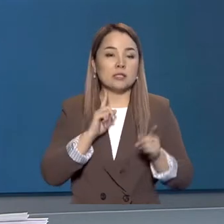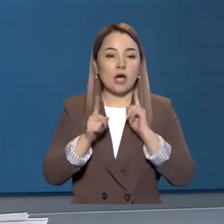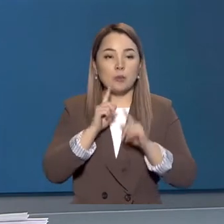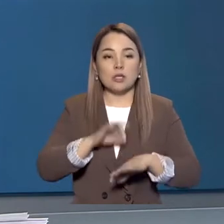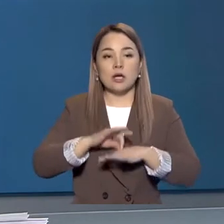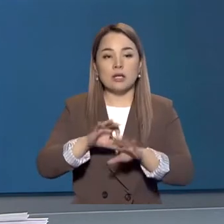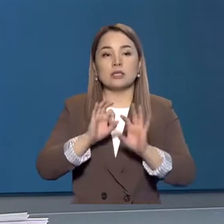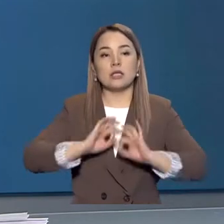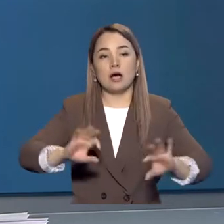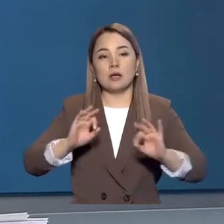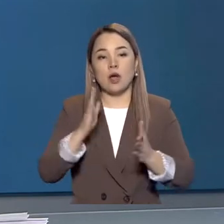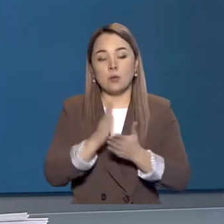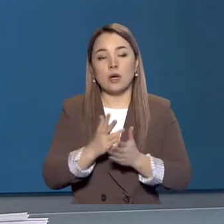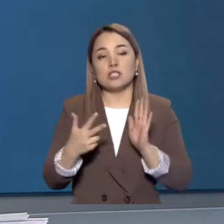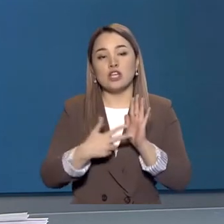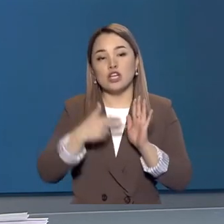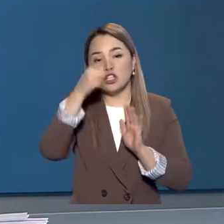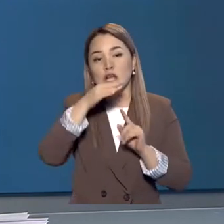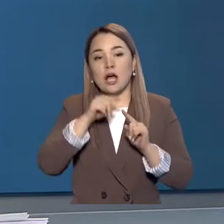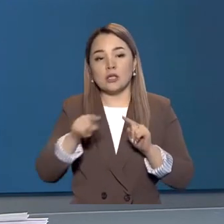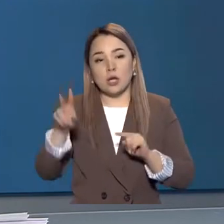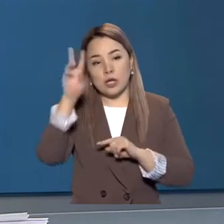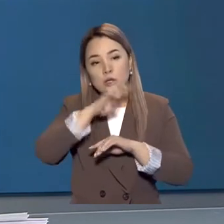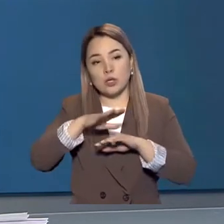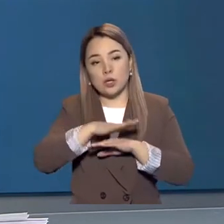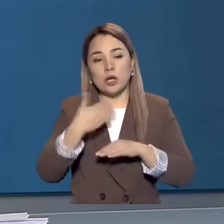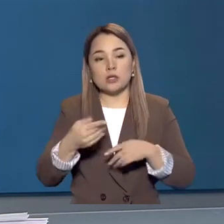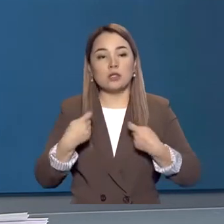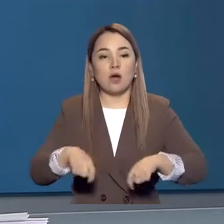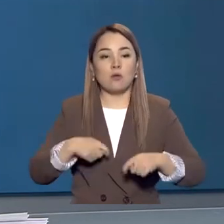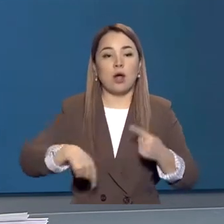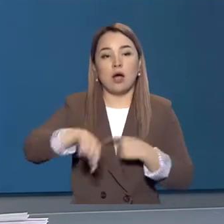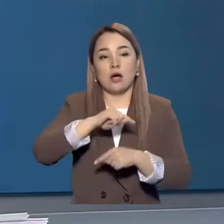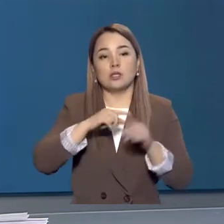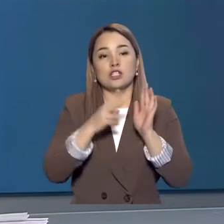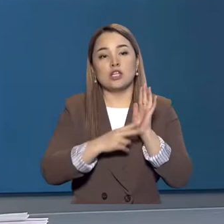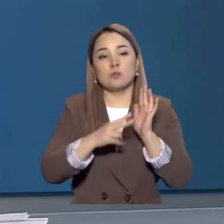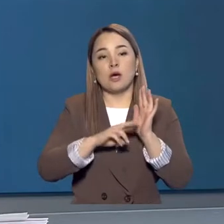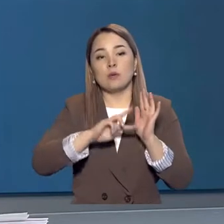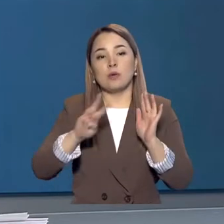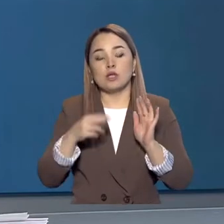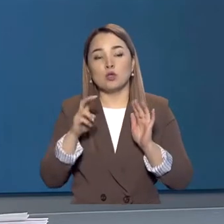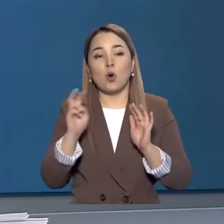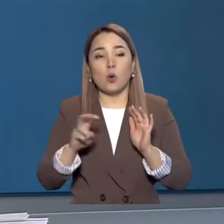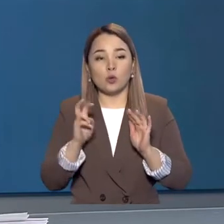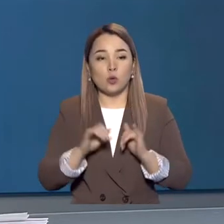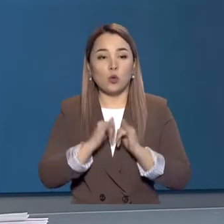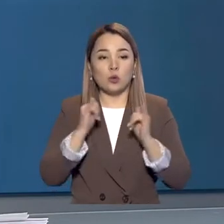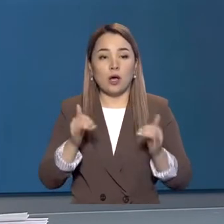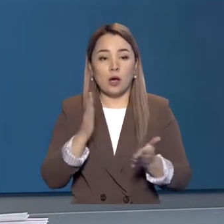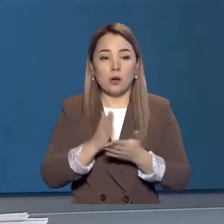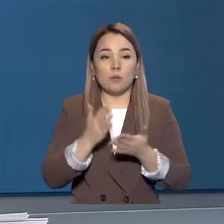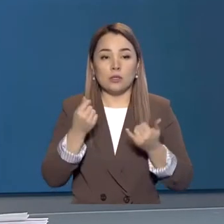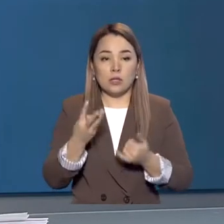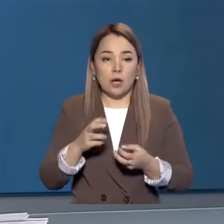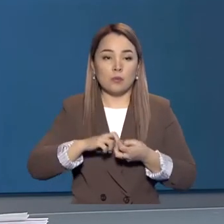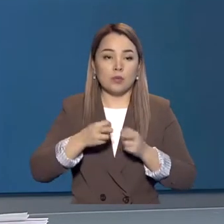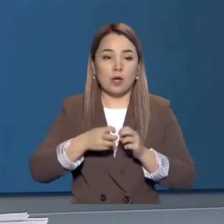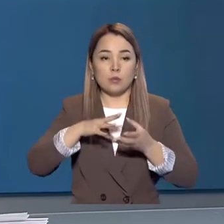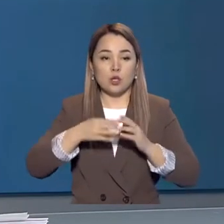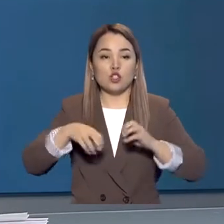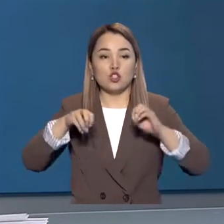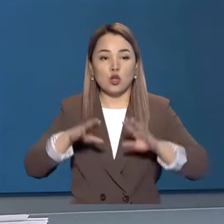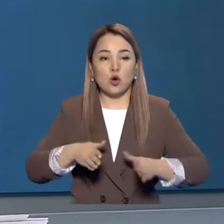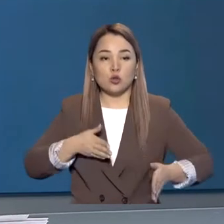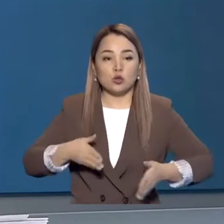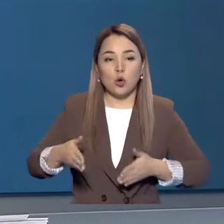айтты. Жалпы алдағы 8 жылда осы елдер арасындағы тауар айналымы 70 миллиард долларға ұлғаяды. Бүгін тараптар бірқатар мәселені көтеріп,